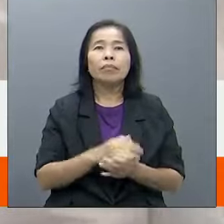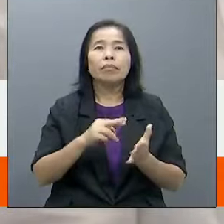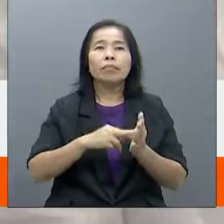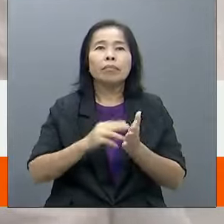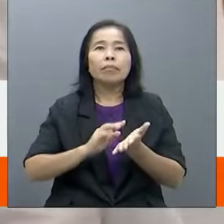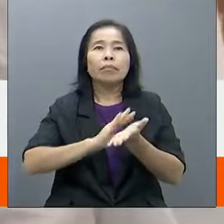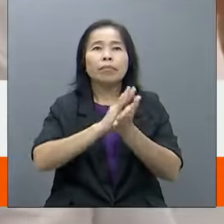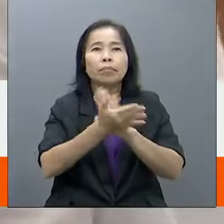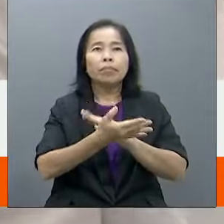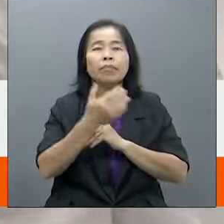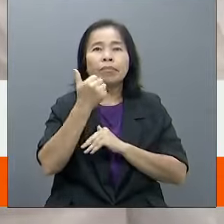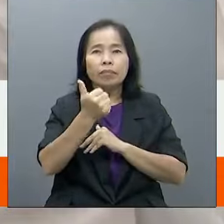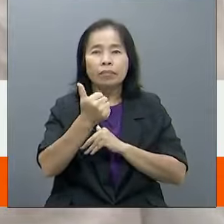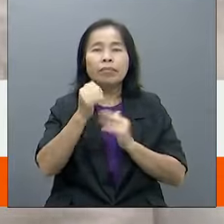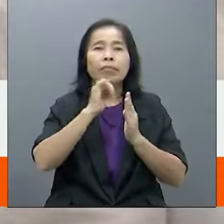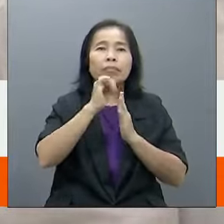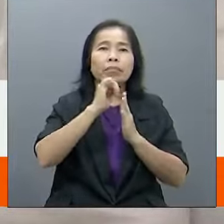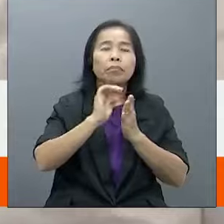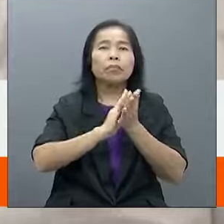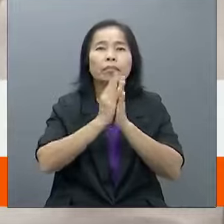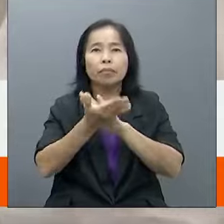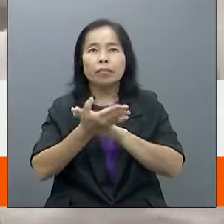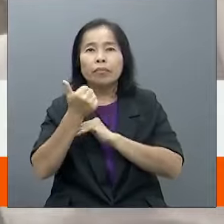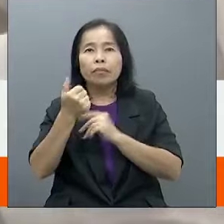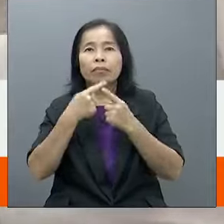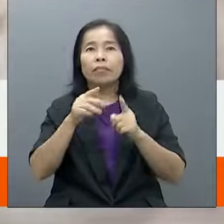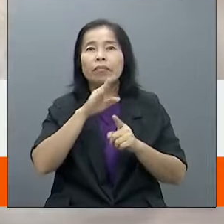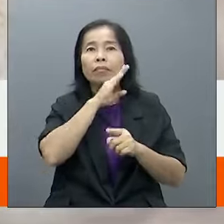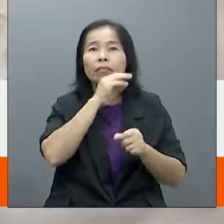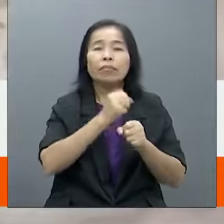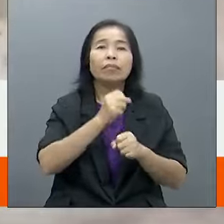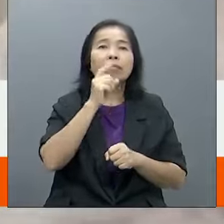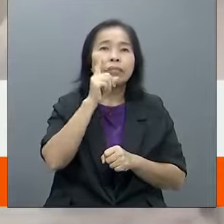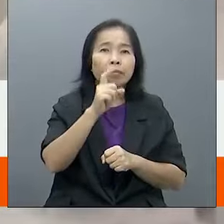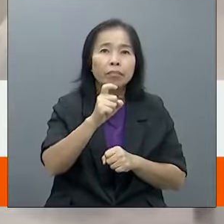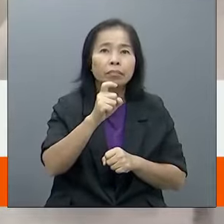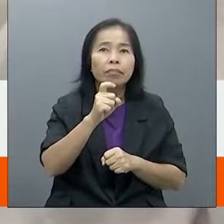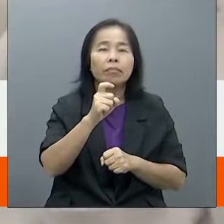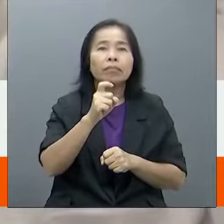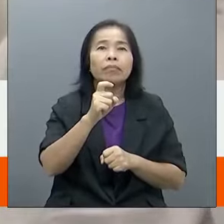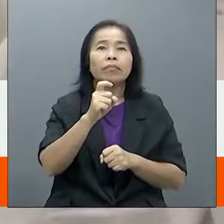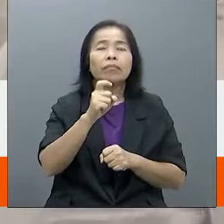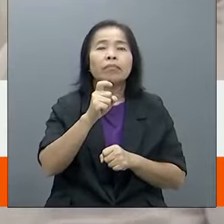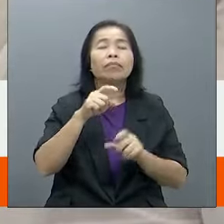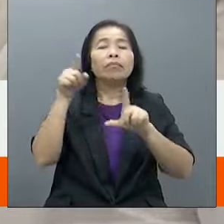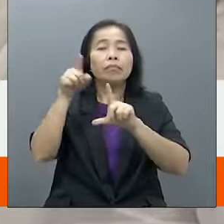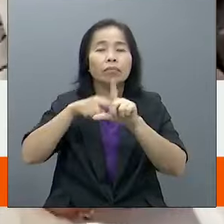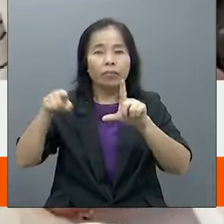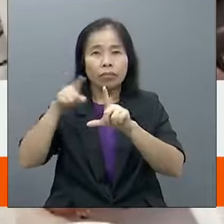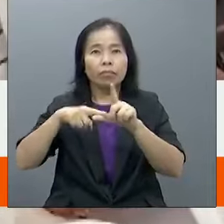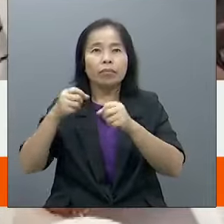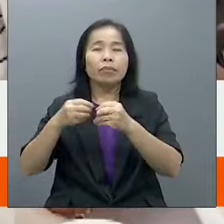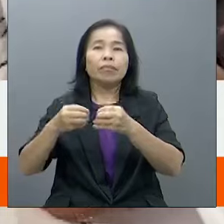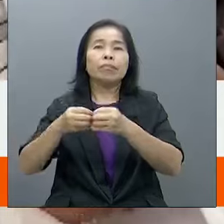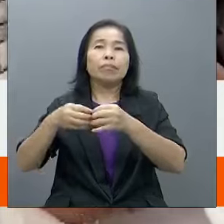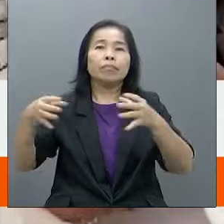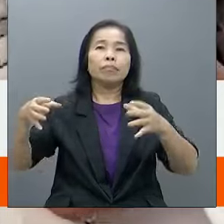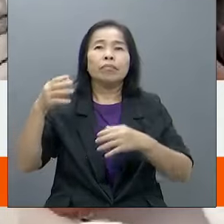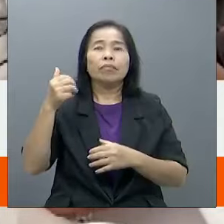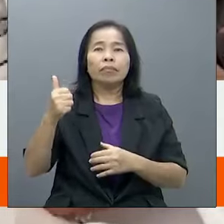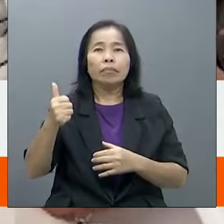กับเชียงใหม่กลับคืนมาจากก้าวไกลไม่ได้แต่ว่าถ้าทำไม่ได้มันอาจจะกลายเป็นว่าก้าวไกลต่างหากที่จะนะครับขยายพื้นที่ได้ที่นั่งเพิ่มใน